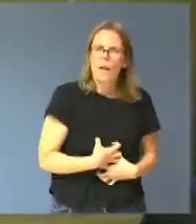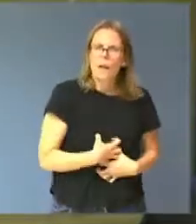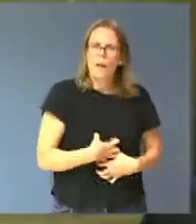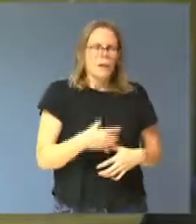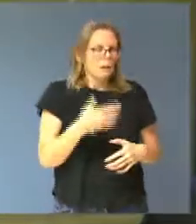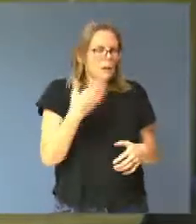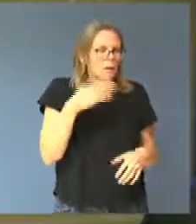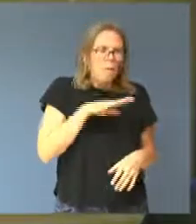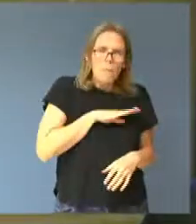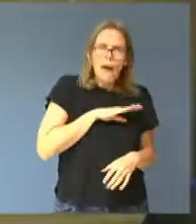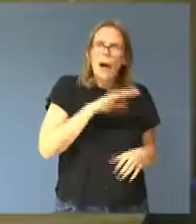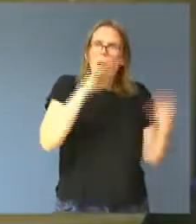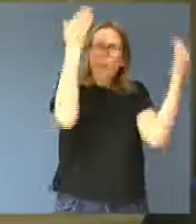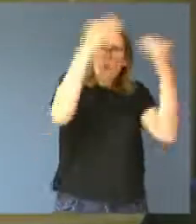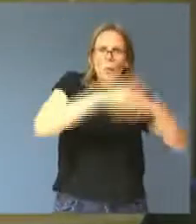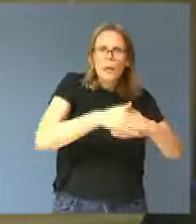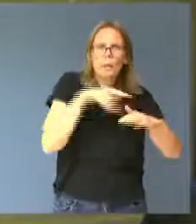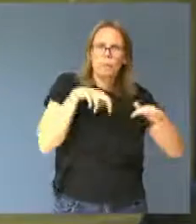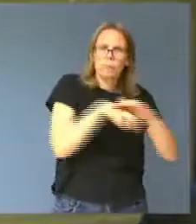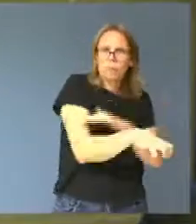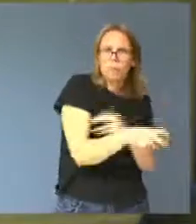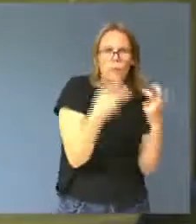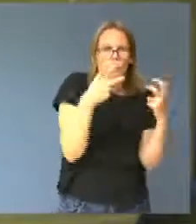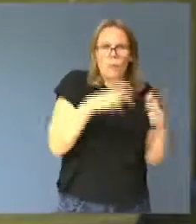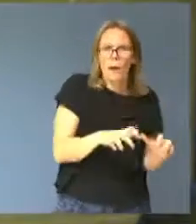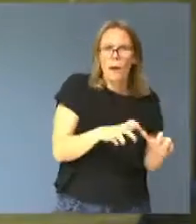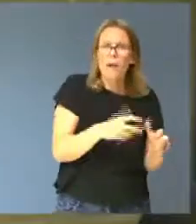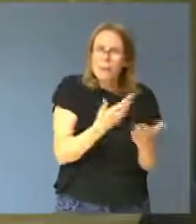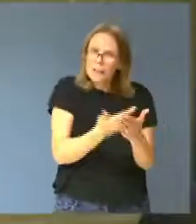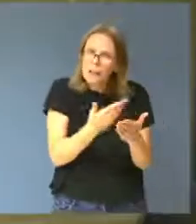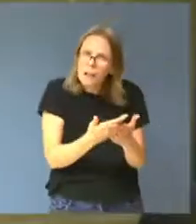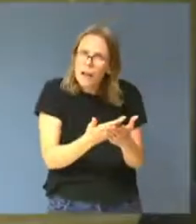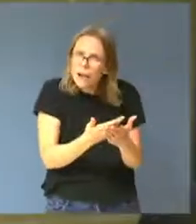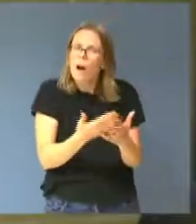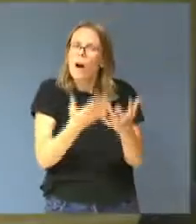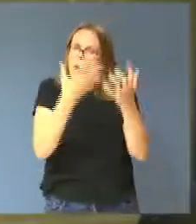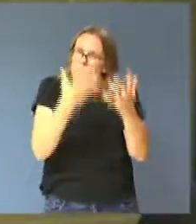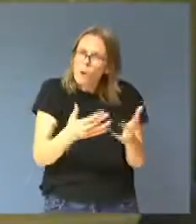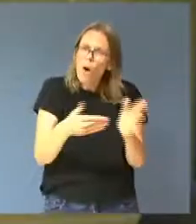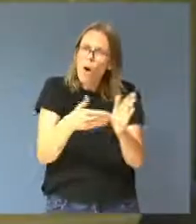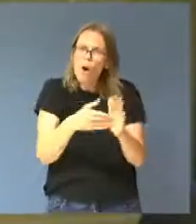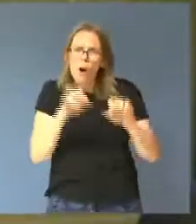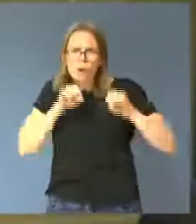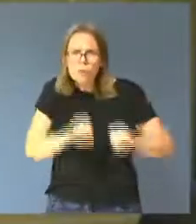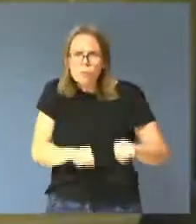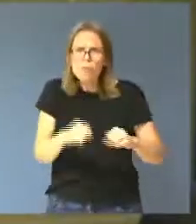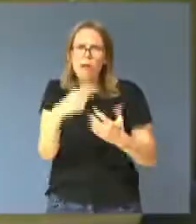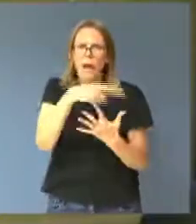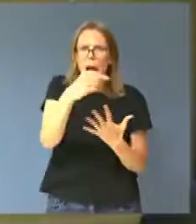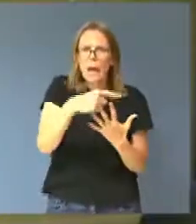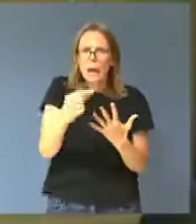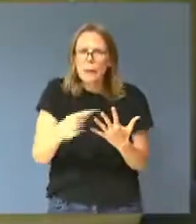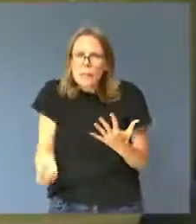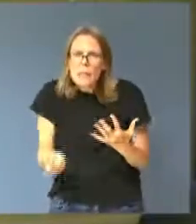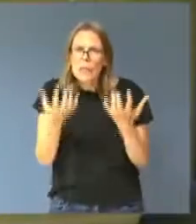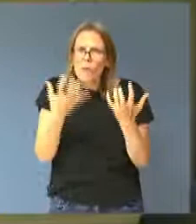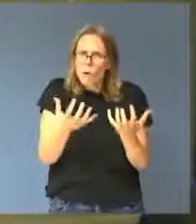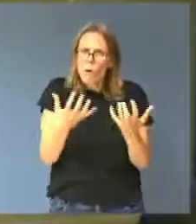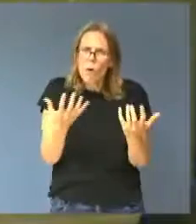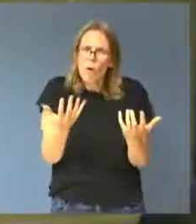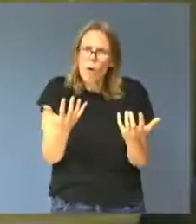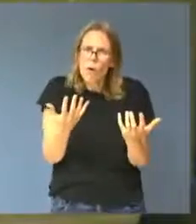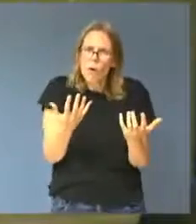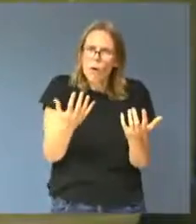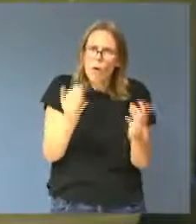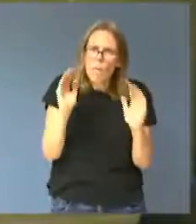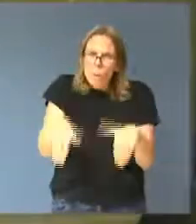est tombée, allez-vous poursuivre votre demande relative au cannabis, qui heureusement a reçu un avis défavorable du ministre de l'Intérieur lors de